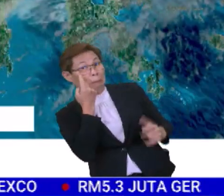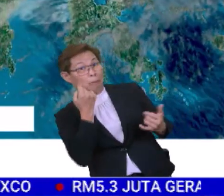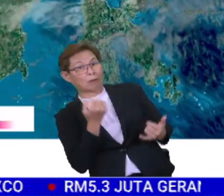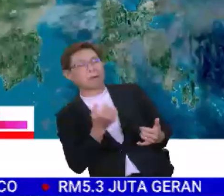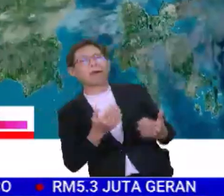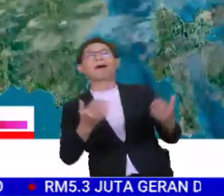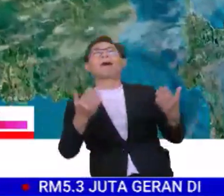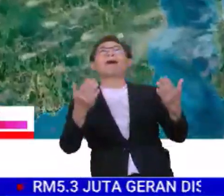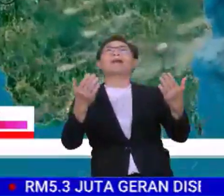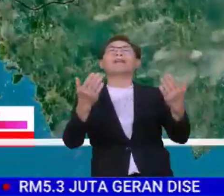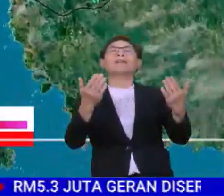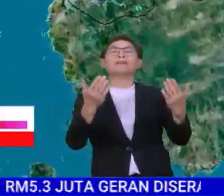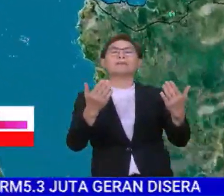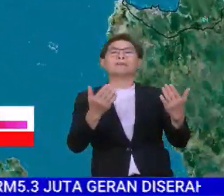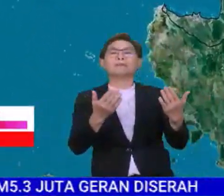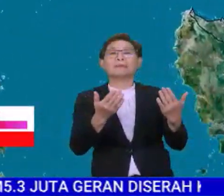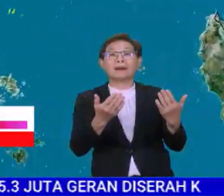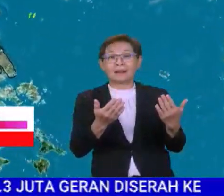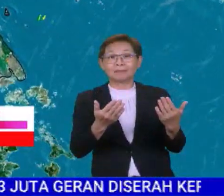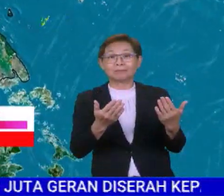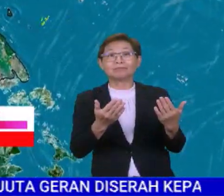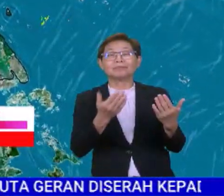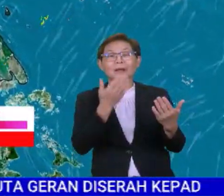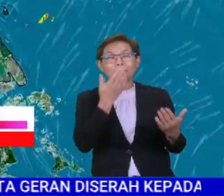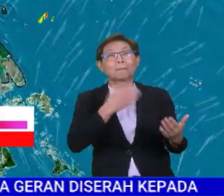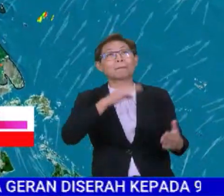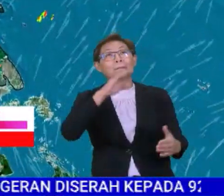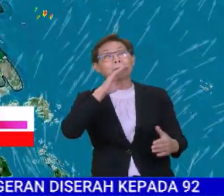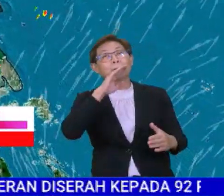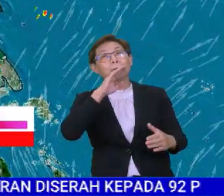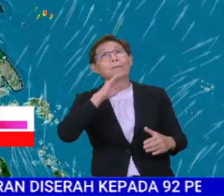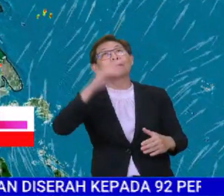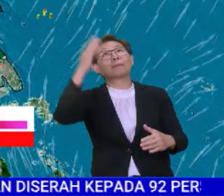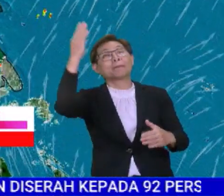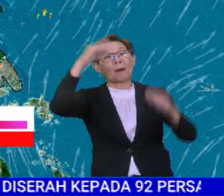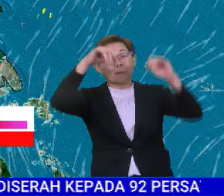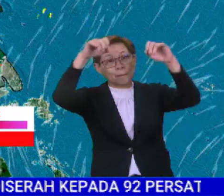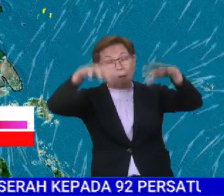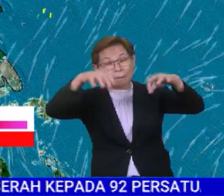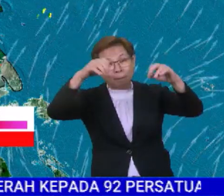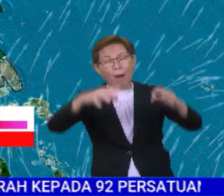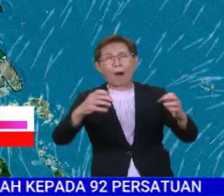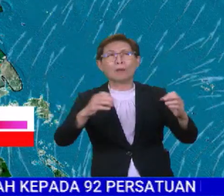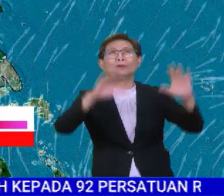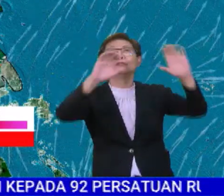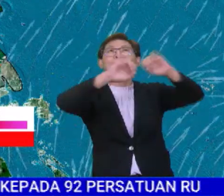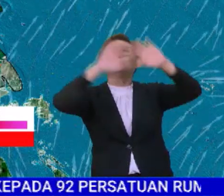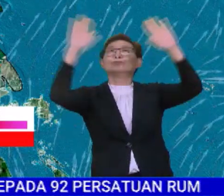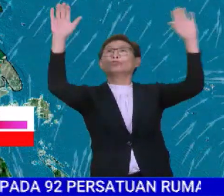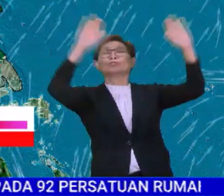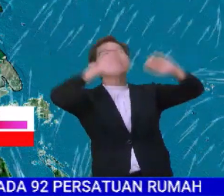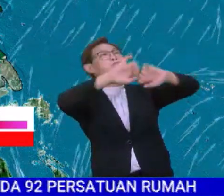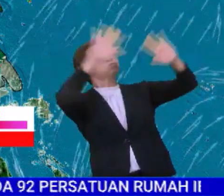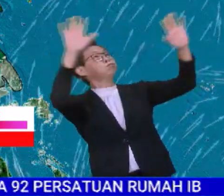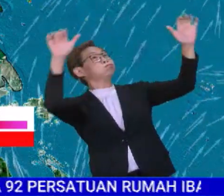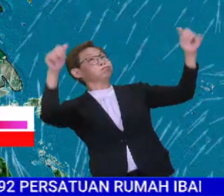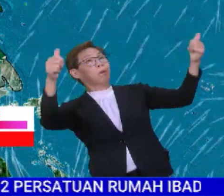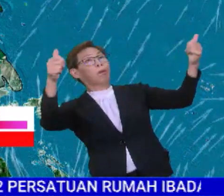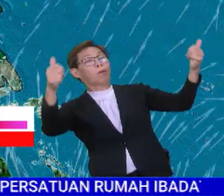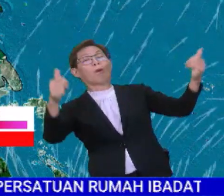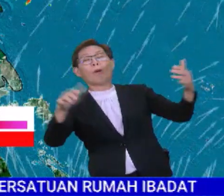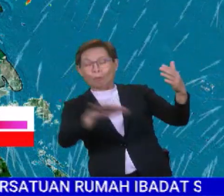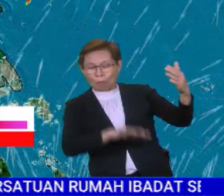keadaan cuaca di Semenanjung Malaysia masih lagi cerah di kebanyakan negeri pada ketika ini. Walau